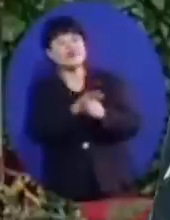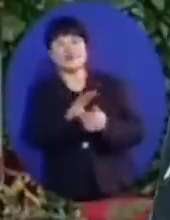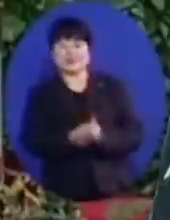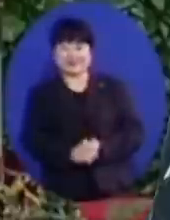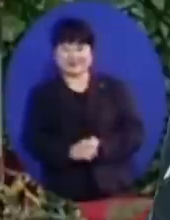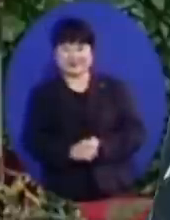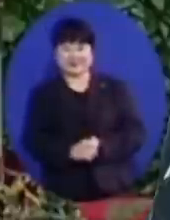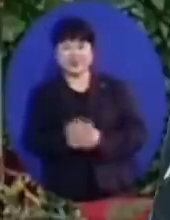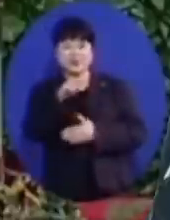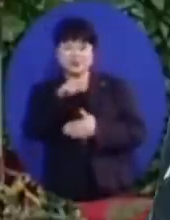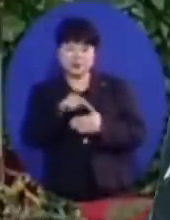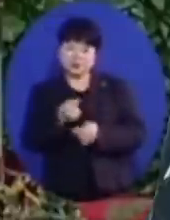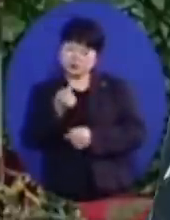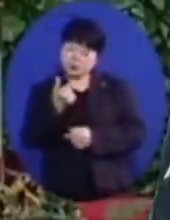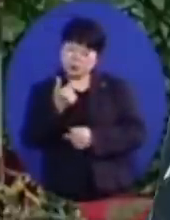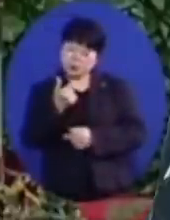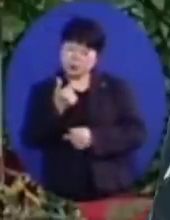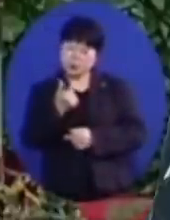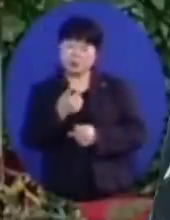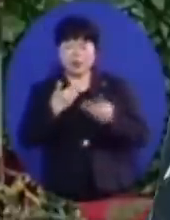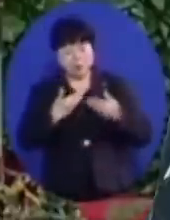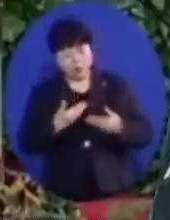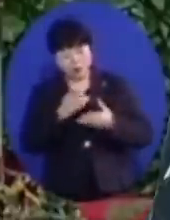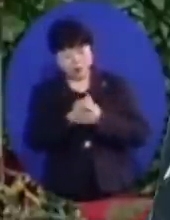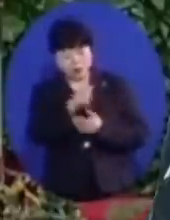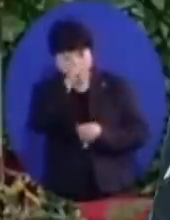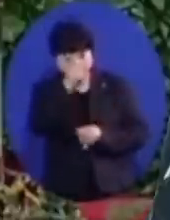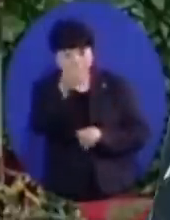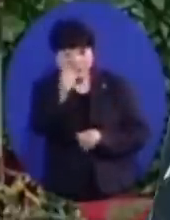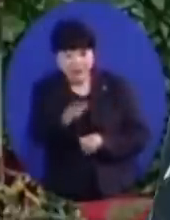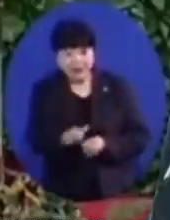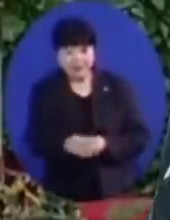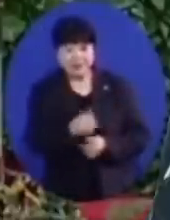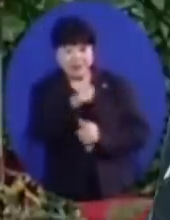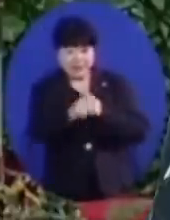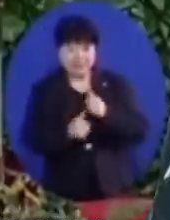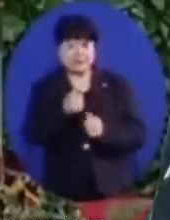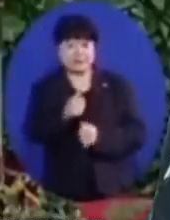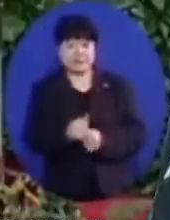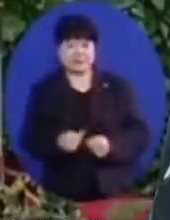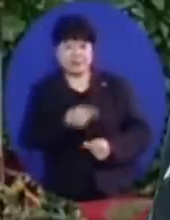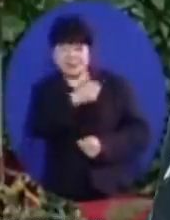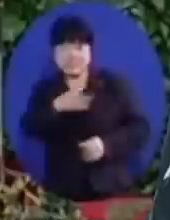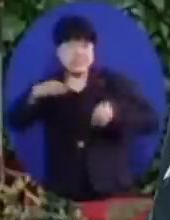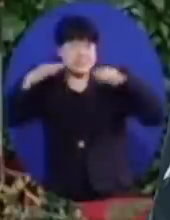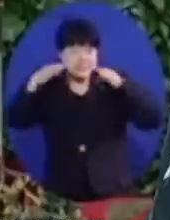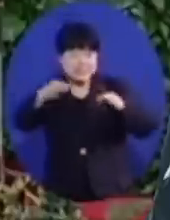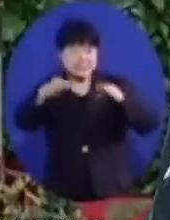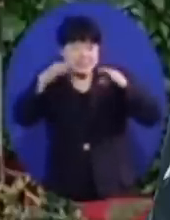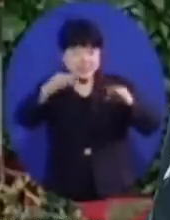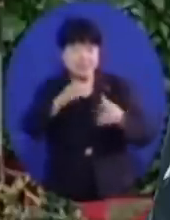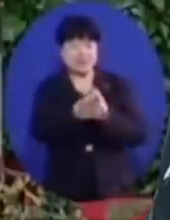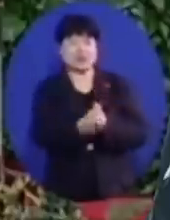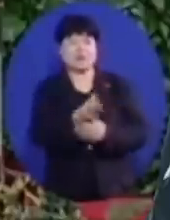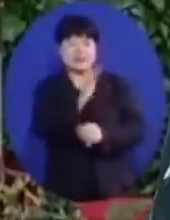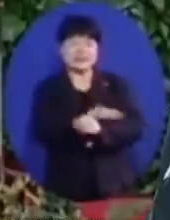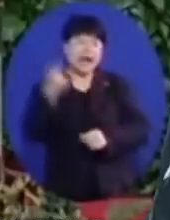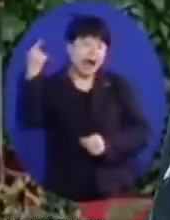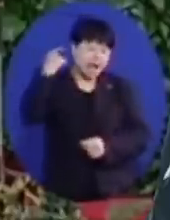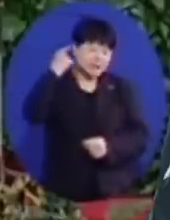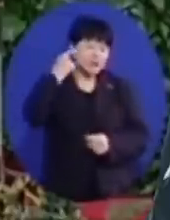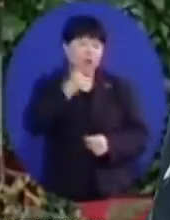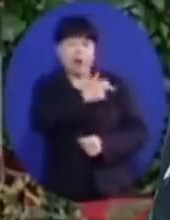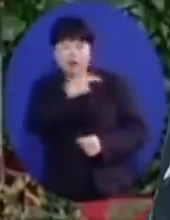보니까 속으로 잠잠하게 기도하는 것도 좋은데 그러나 들리도록 기도하니까 하나님이